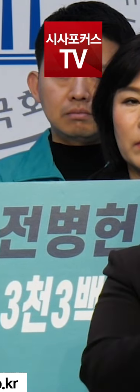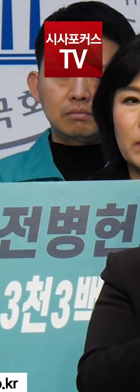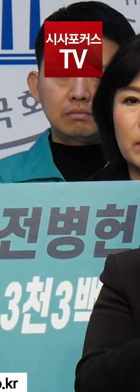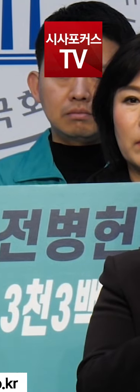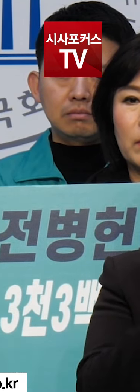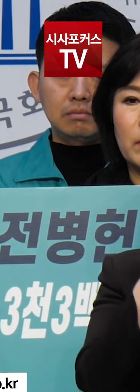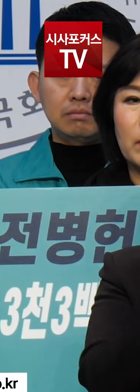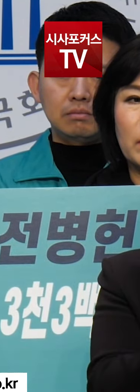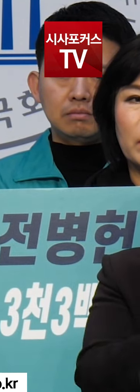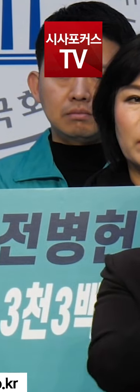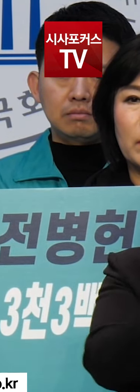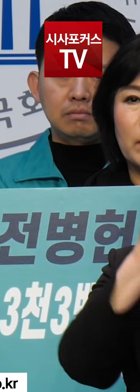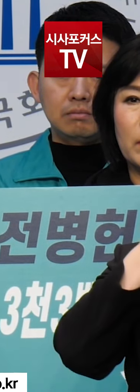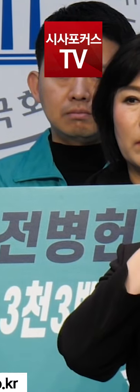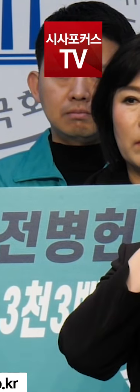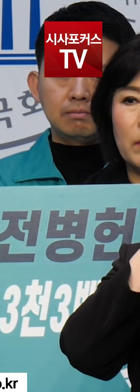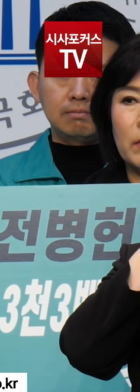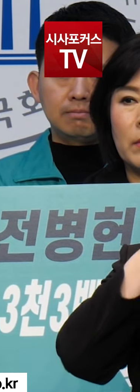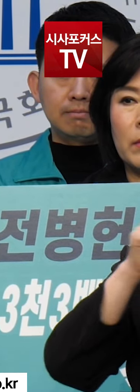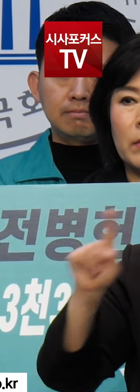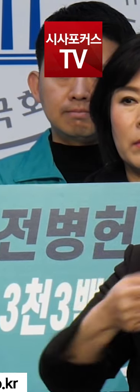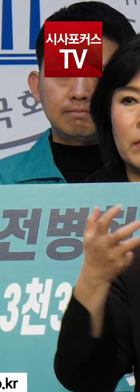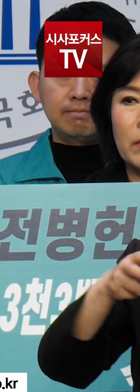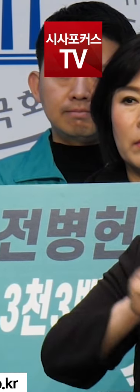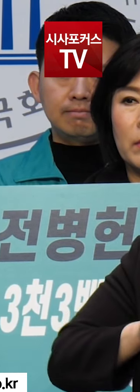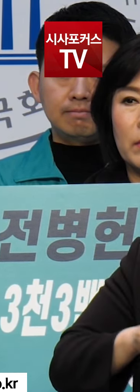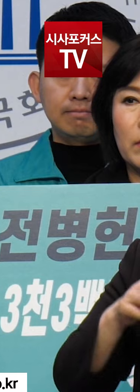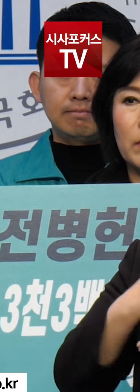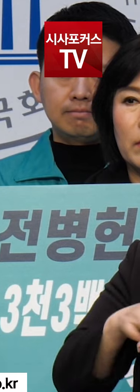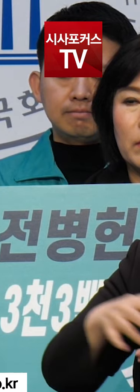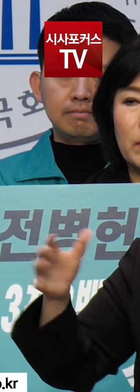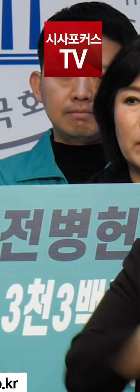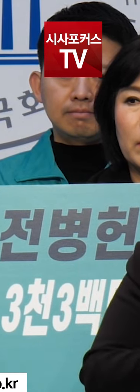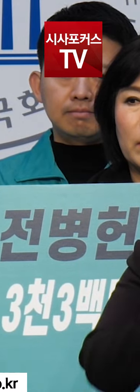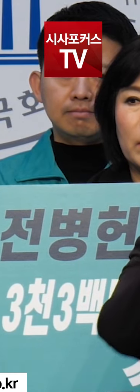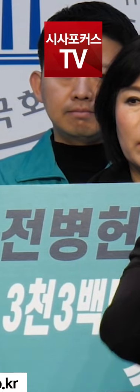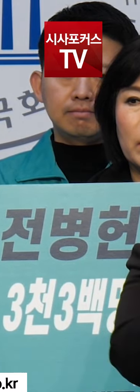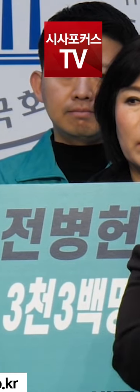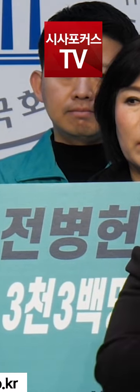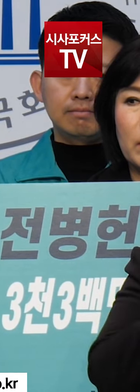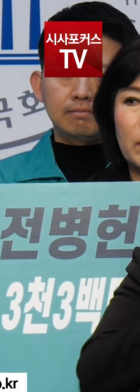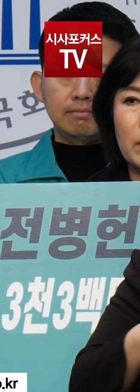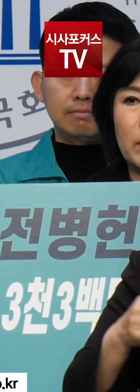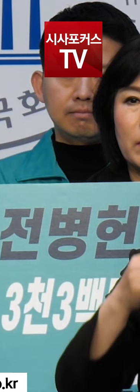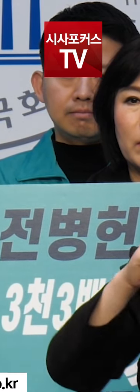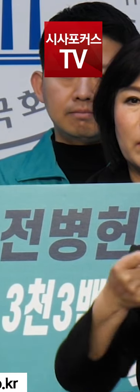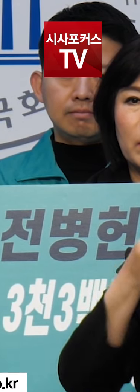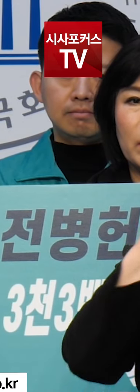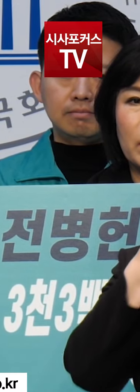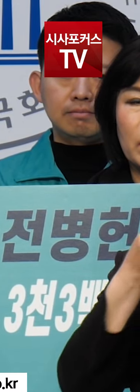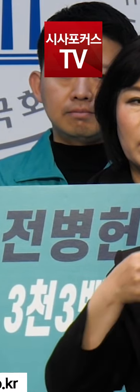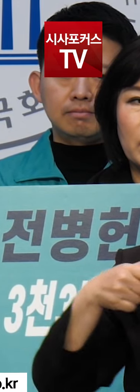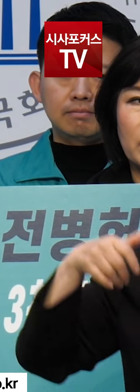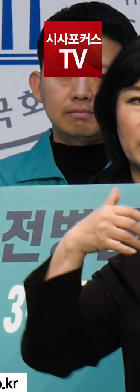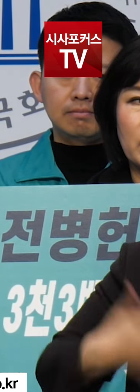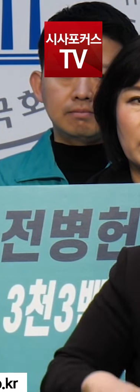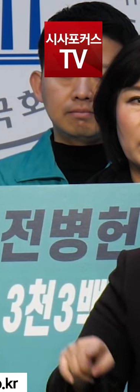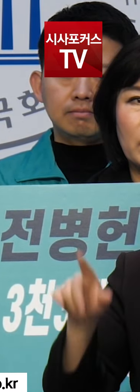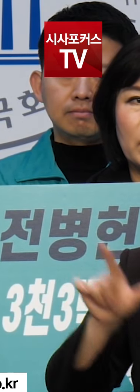180석을 가지고서도 이준석 원외대표 한 사람만도 못한 화력을